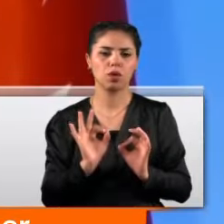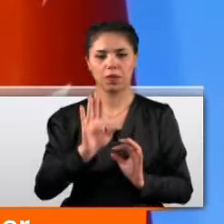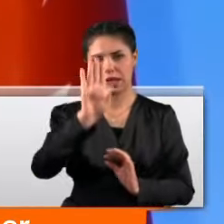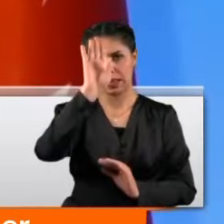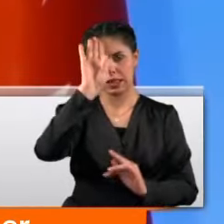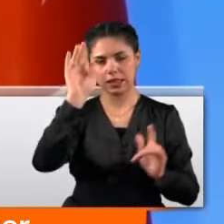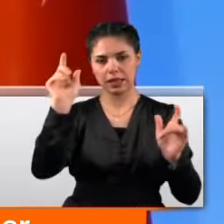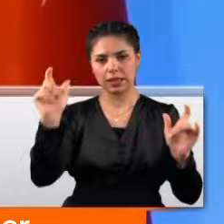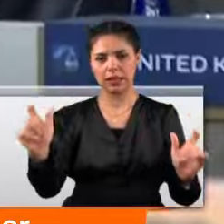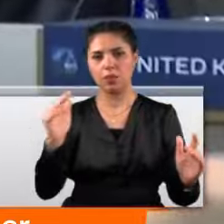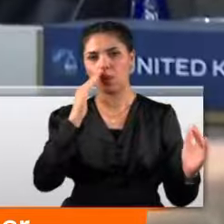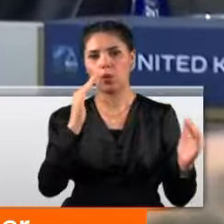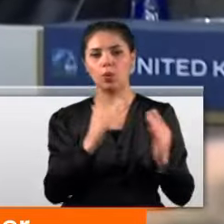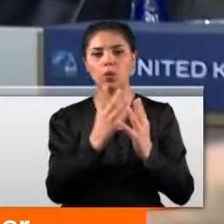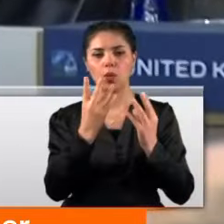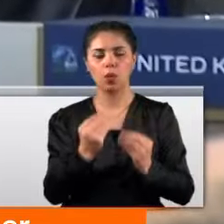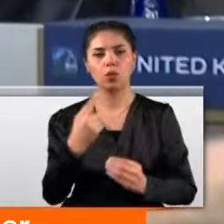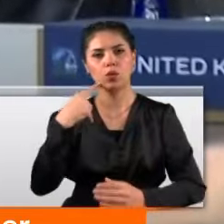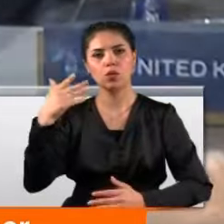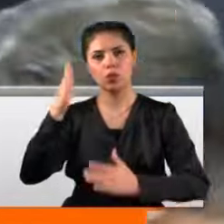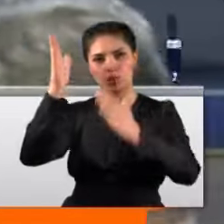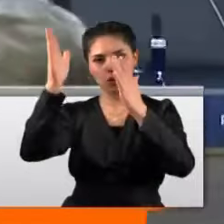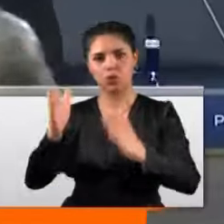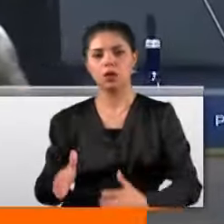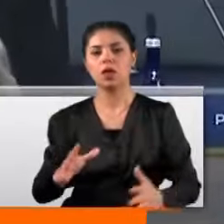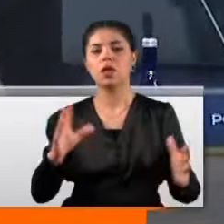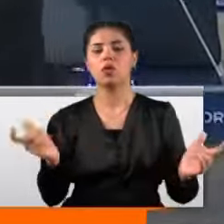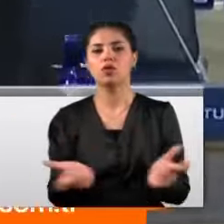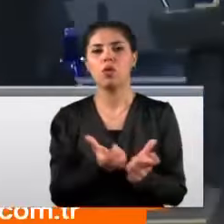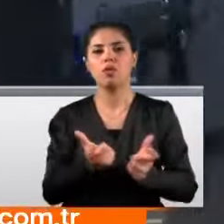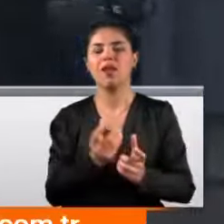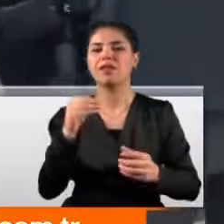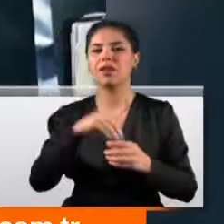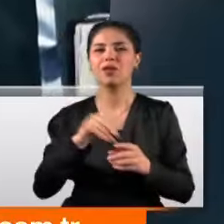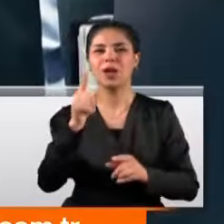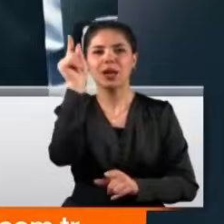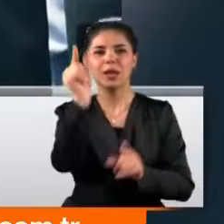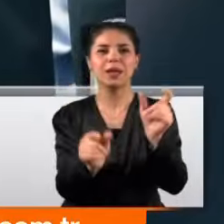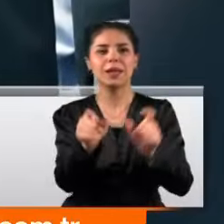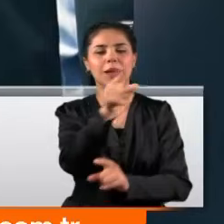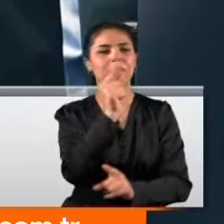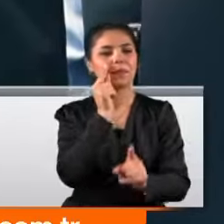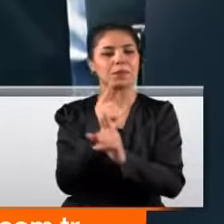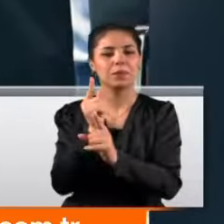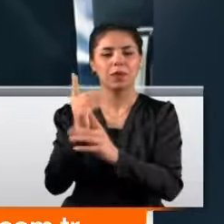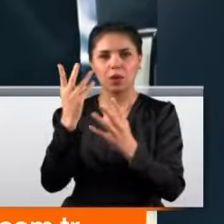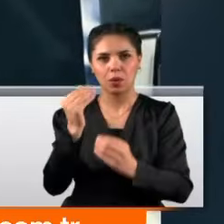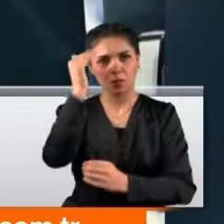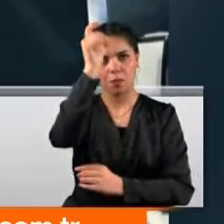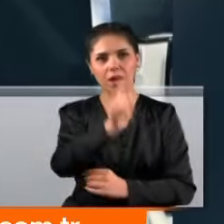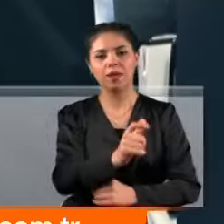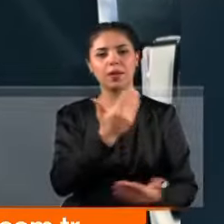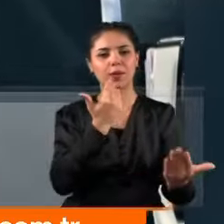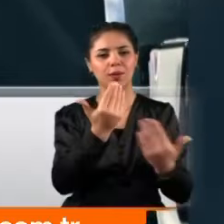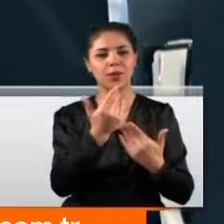İstanbul'a yakışır. Erdoğan zirve kapsamında dünya liderleriyle de bir araya geldi. ABD Başkanı Joe Biden'la sohbeti